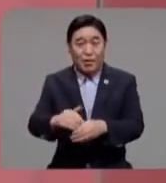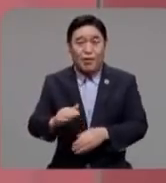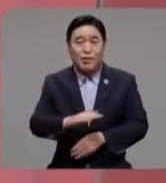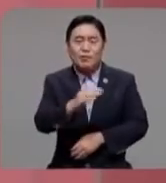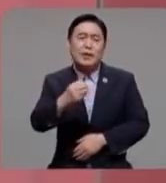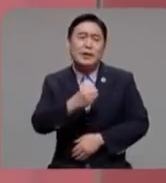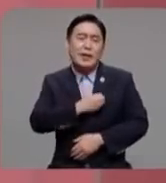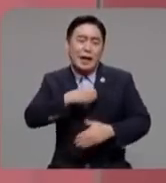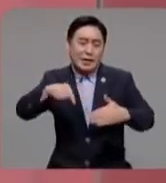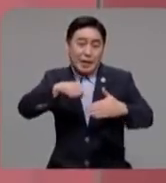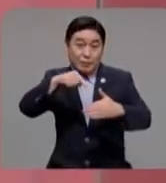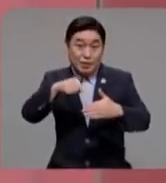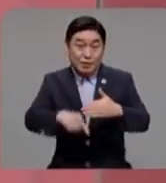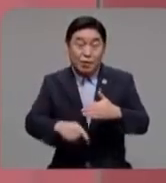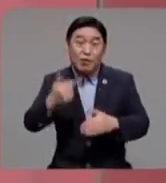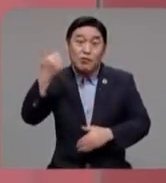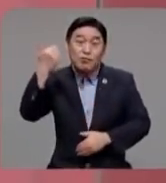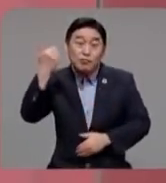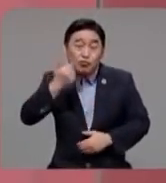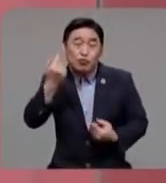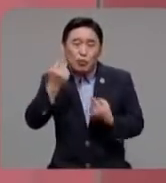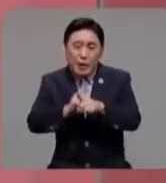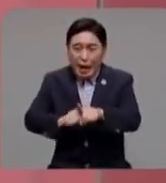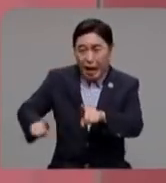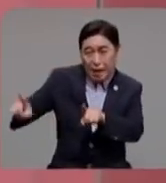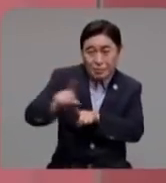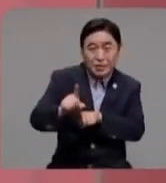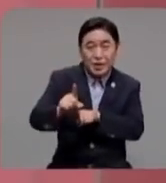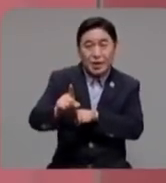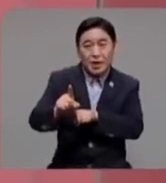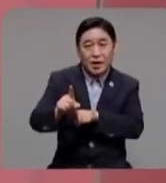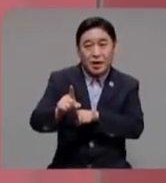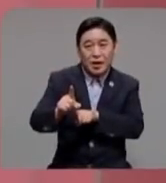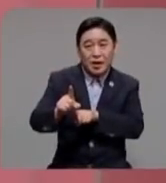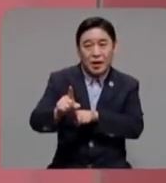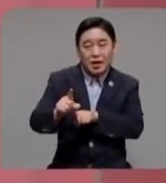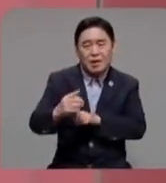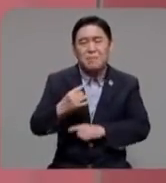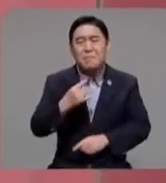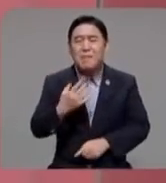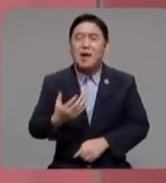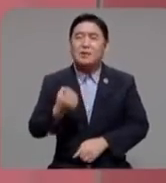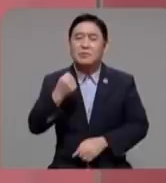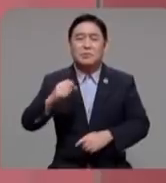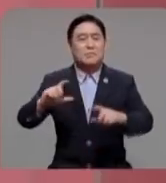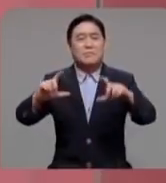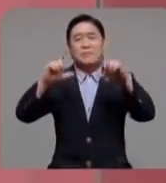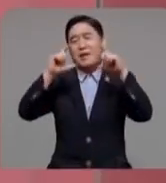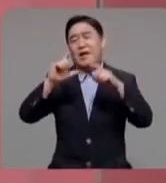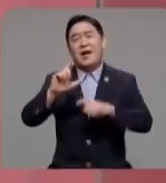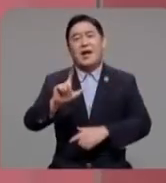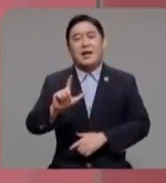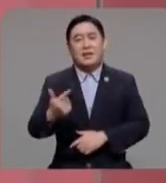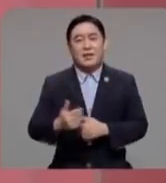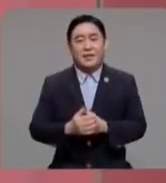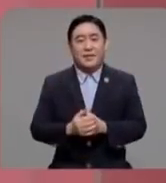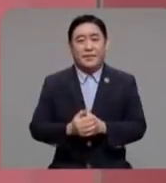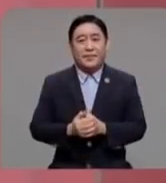우리 당 내부에서 누가 누구보다 앞섰다. 이것으로 보장되는 게